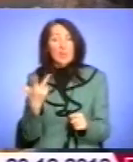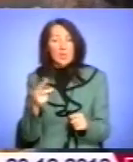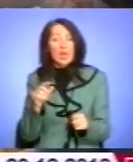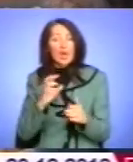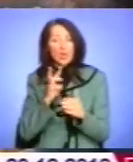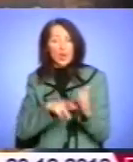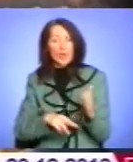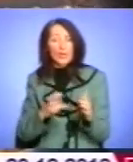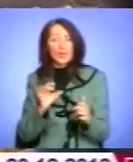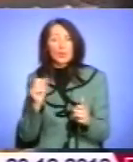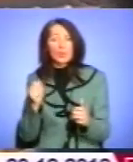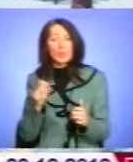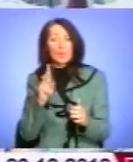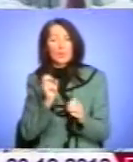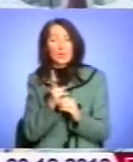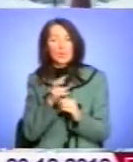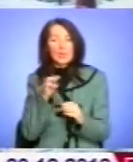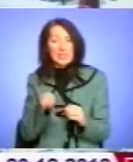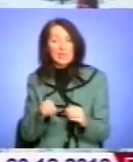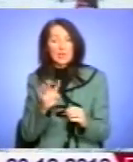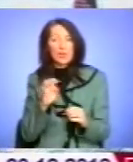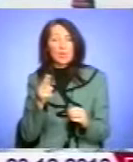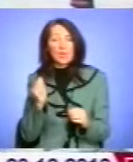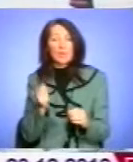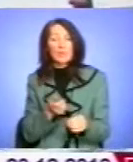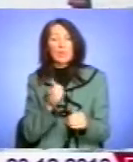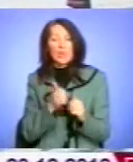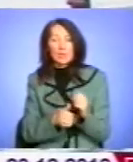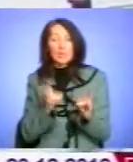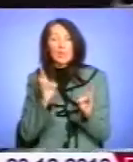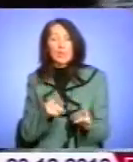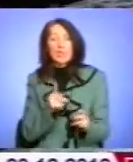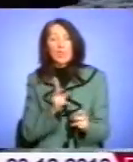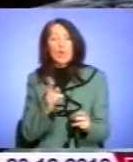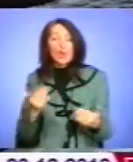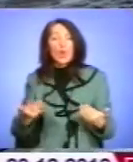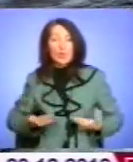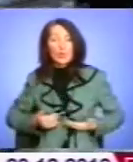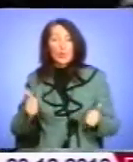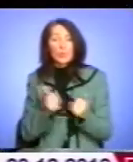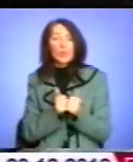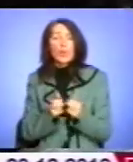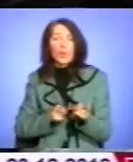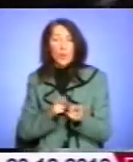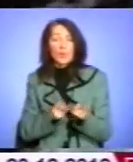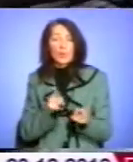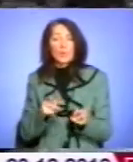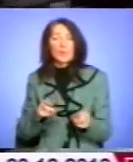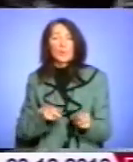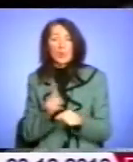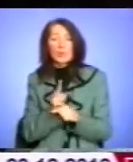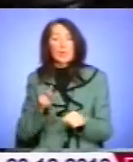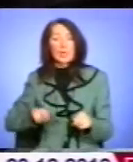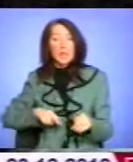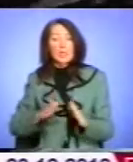суму 12 400 гривень. Найчастіше травмуються ті, хто живе біля переїздів. Тому Тернопільська дирекція залізничних перевезень